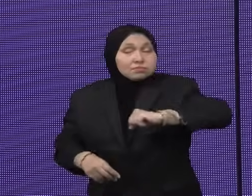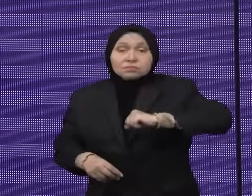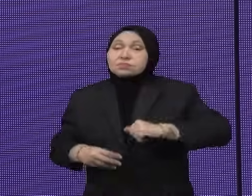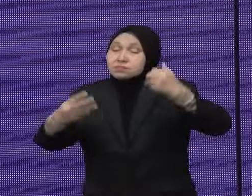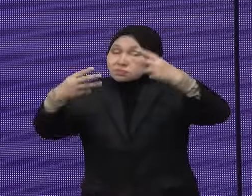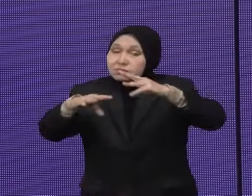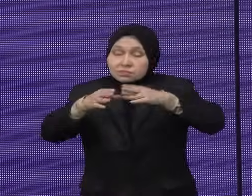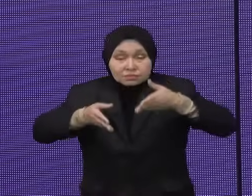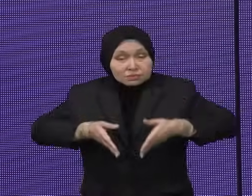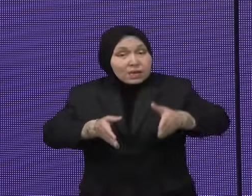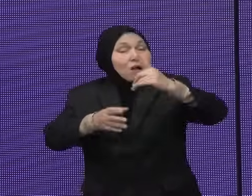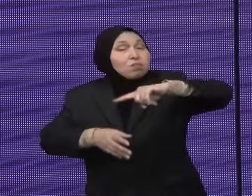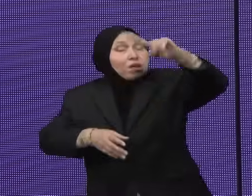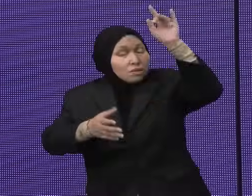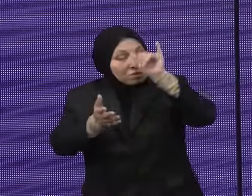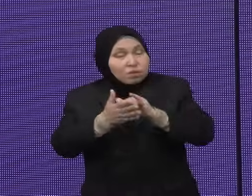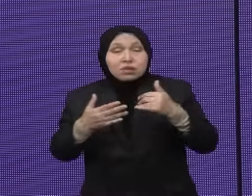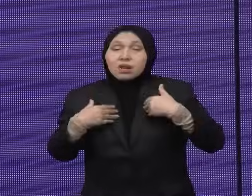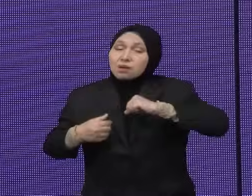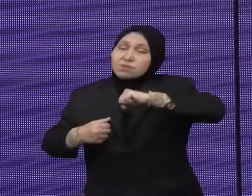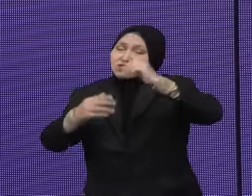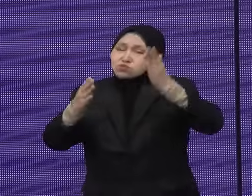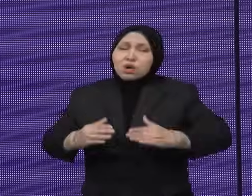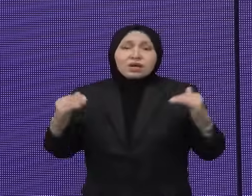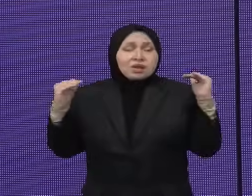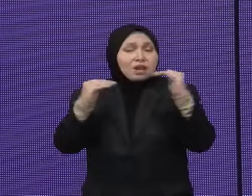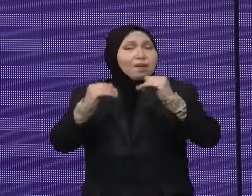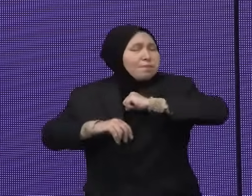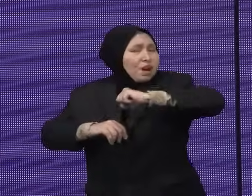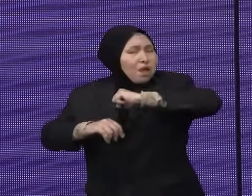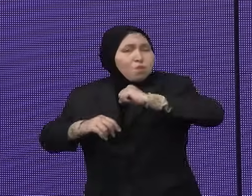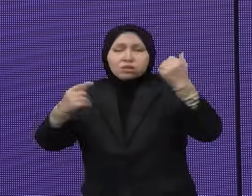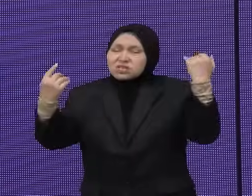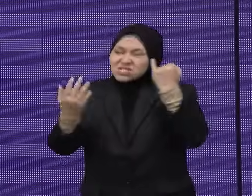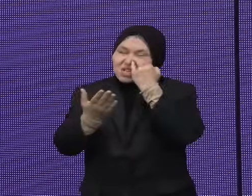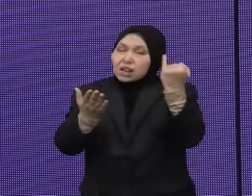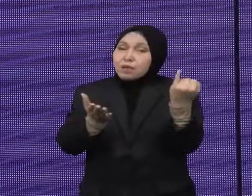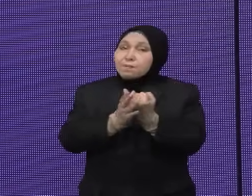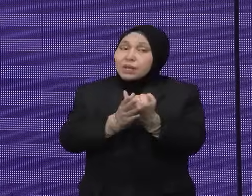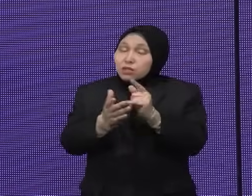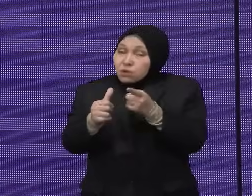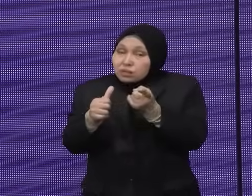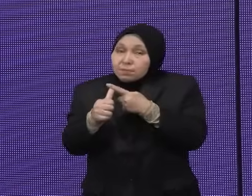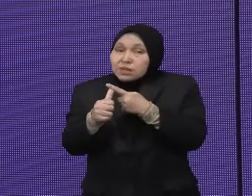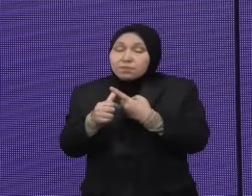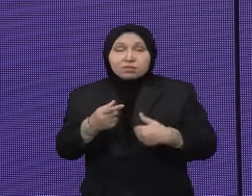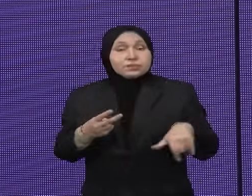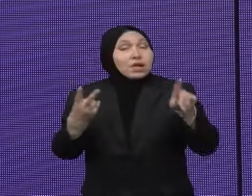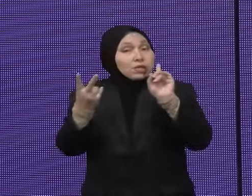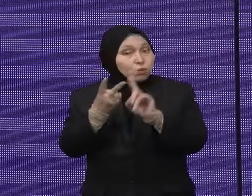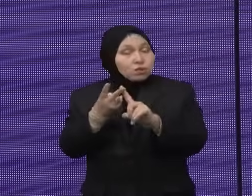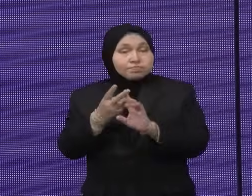jalan Allah itu, mereka ini adalah pejuang keadilan melawan kezaliman. Itu yang pertama. Perkara yang pertama, ya. Yang